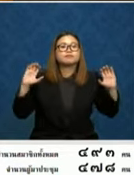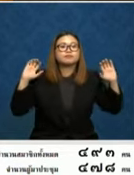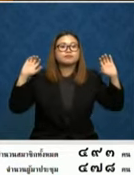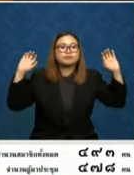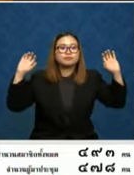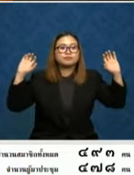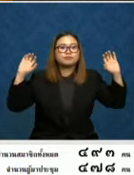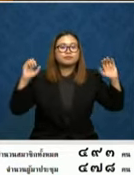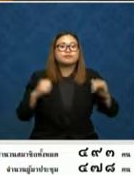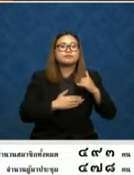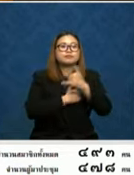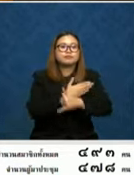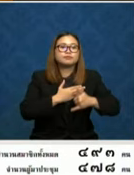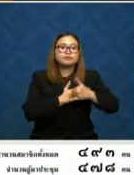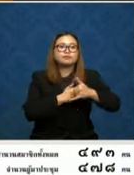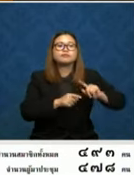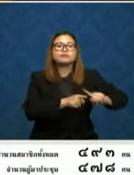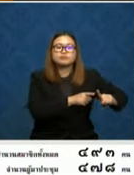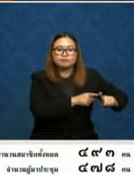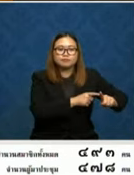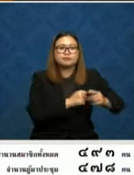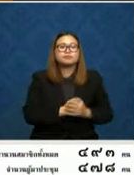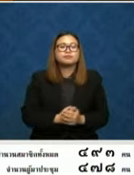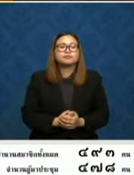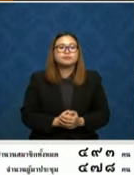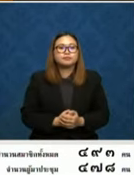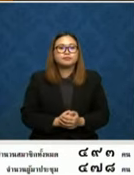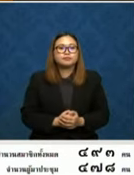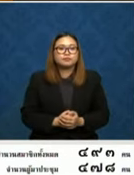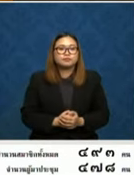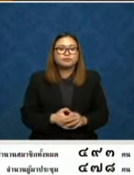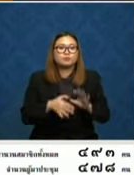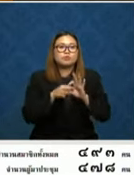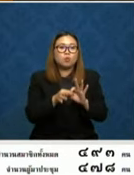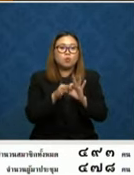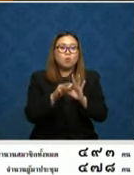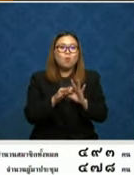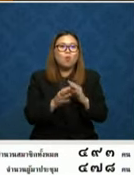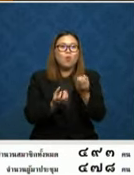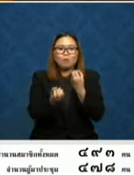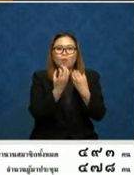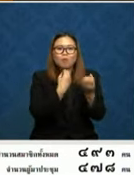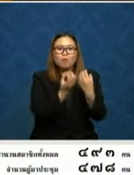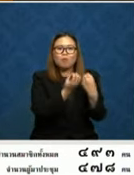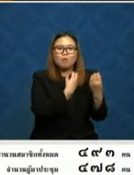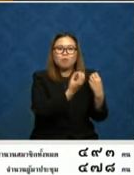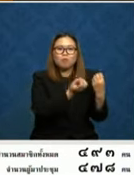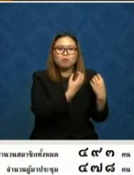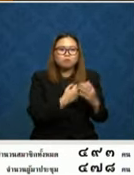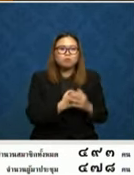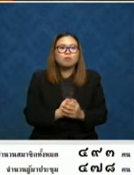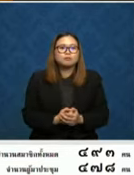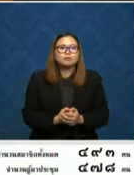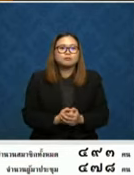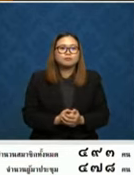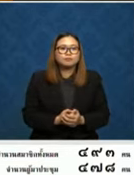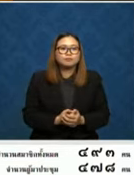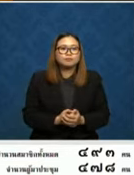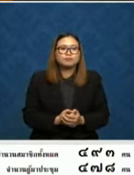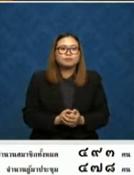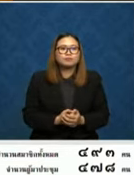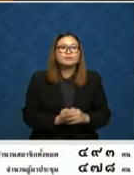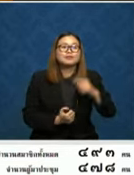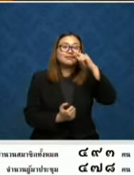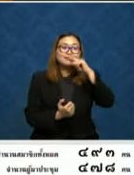ทศในหลายๆกรณีนะครับในส่วนข้อห่วงใยของท่านในหลายๆประเด็นแรกนะครับในเรื่องของการที่